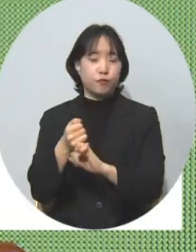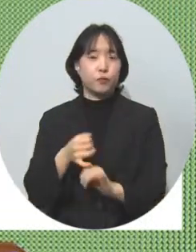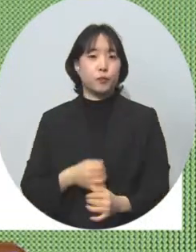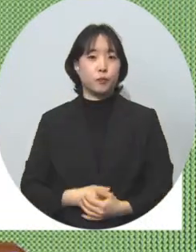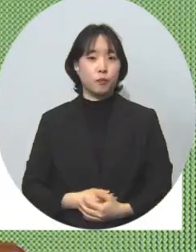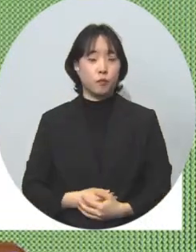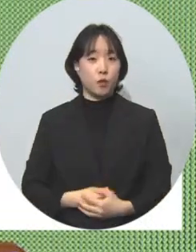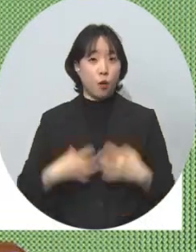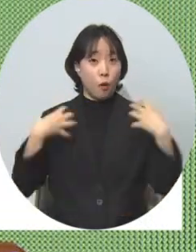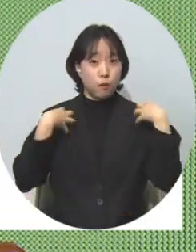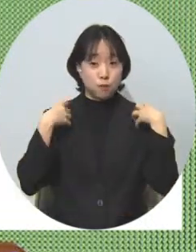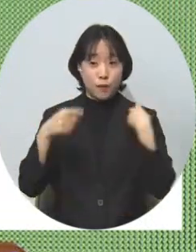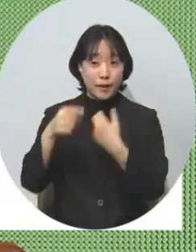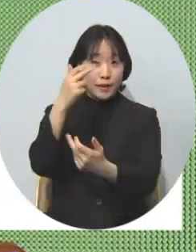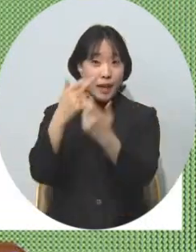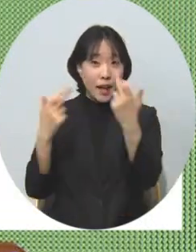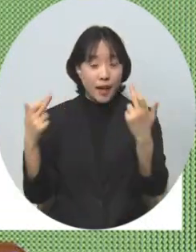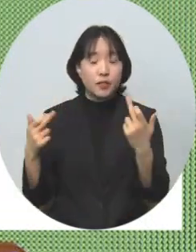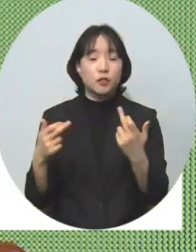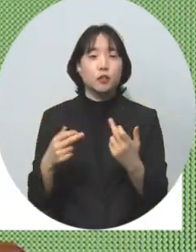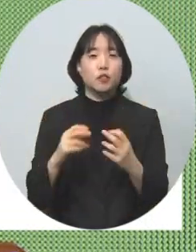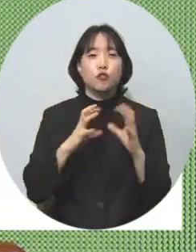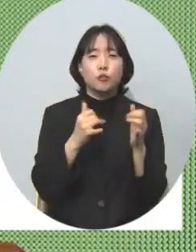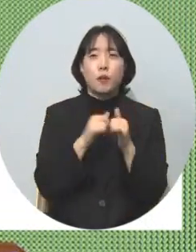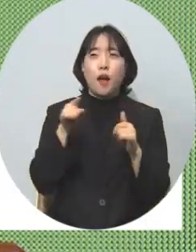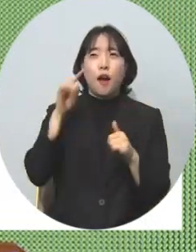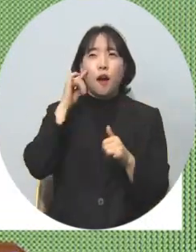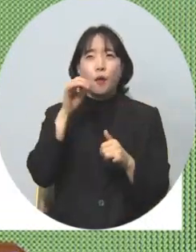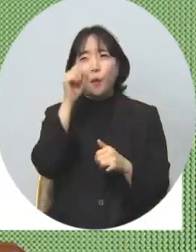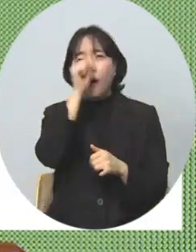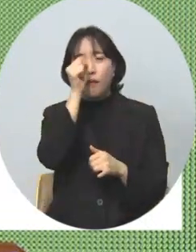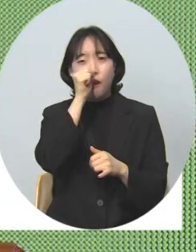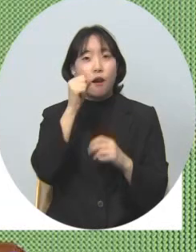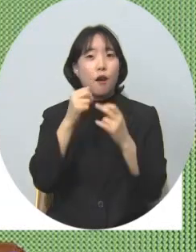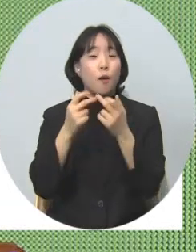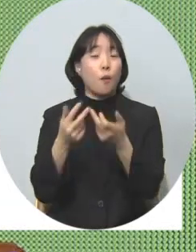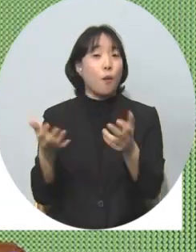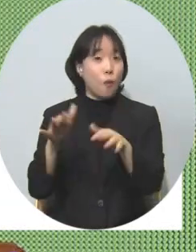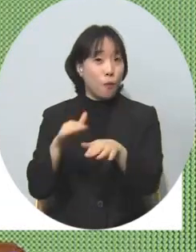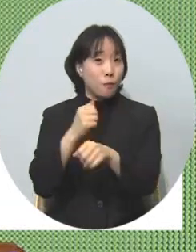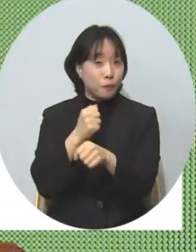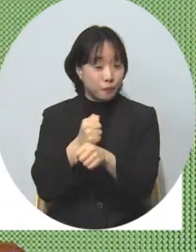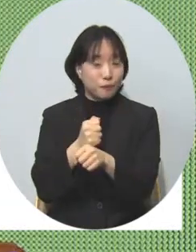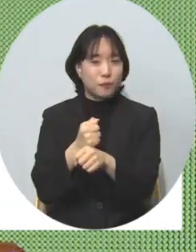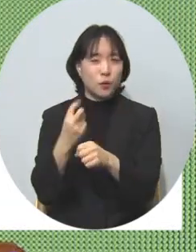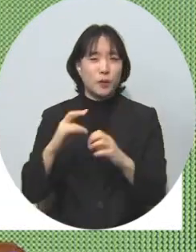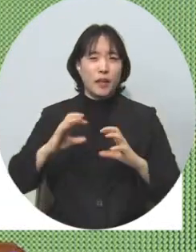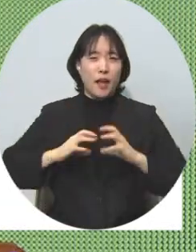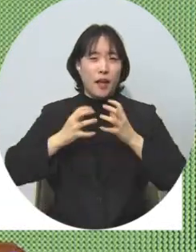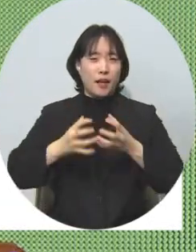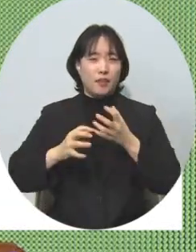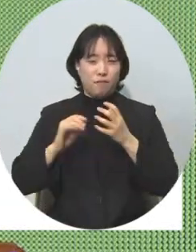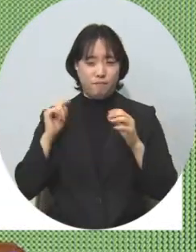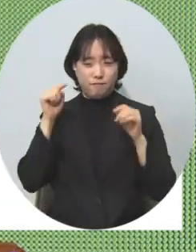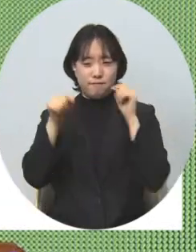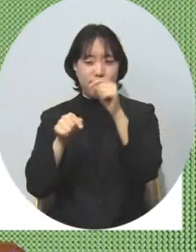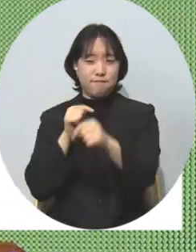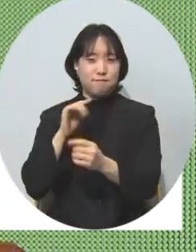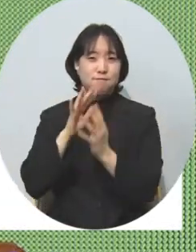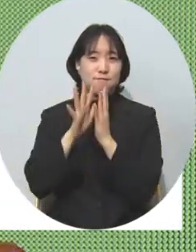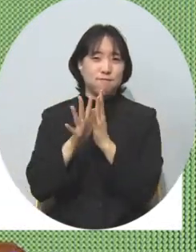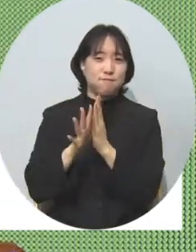우리 팔공산을 국민에게 사랑받는 국립공원 더 나아가 세계인이 찾아오는